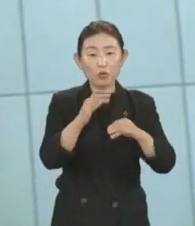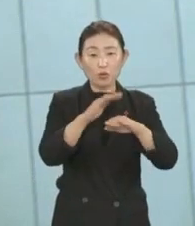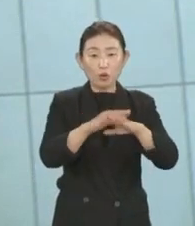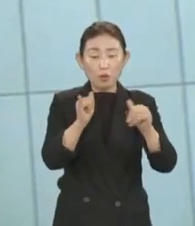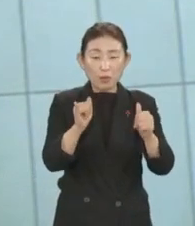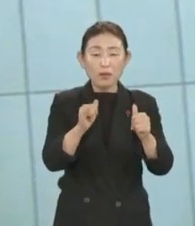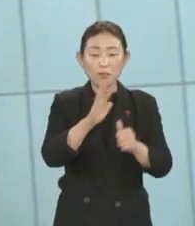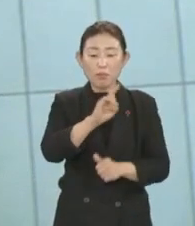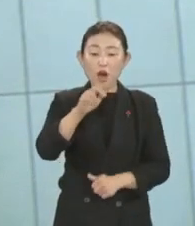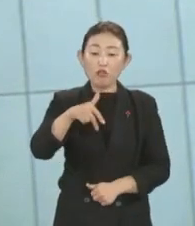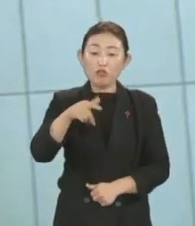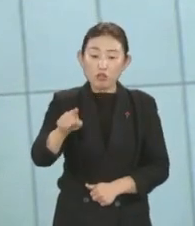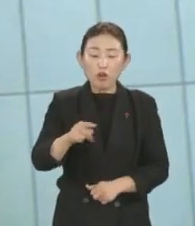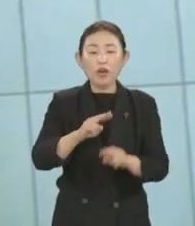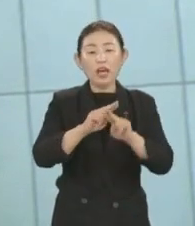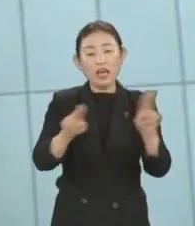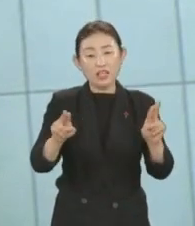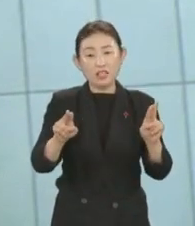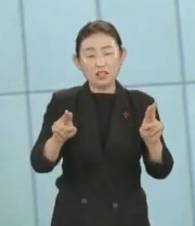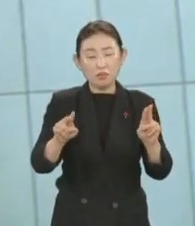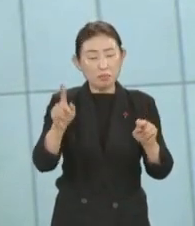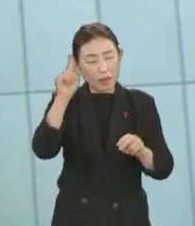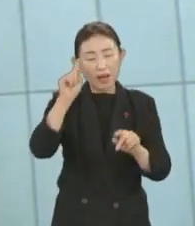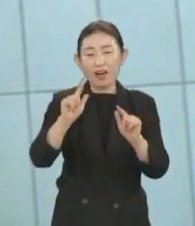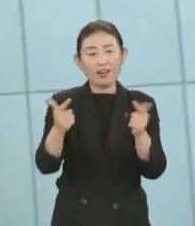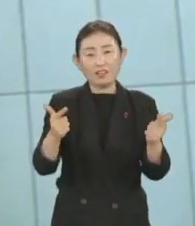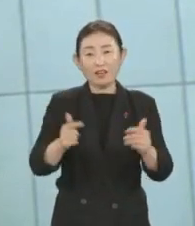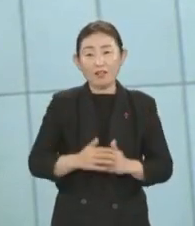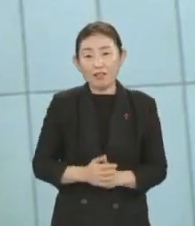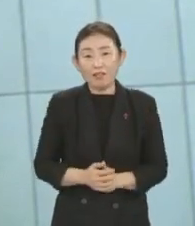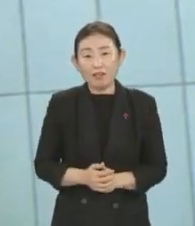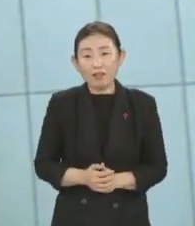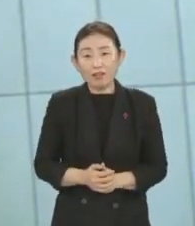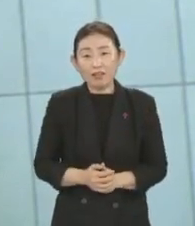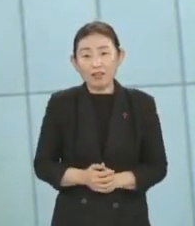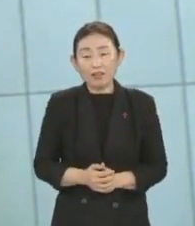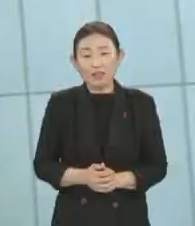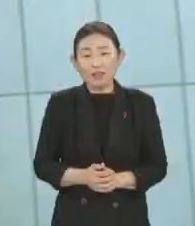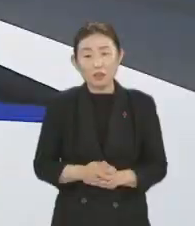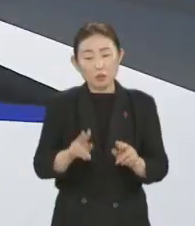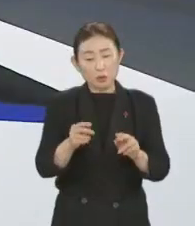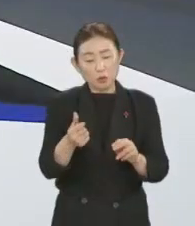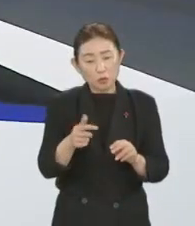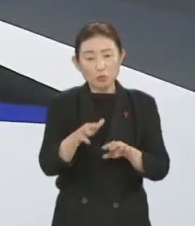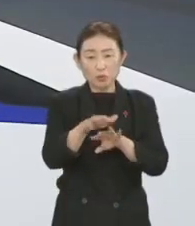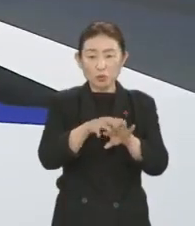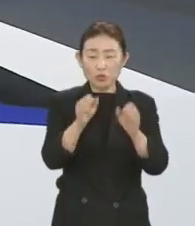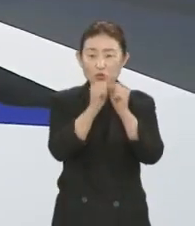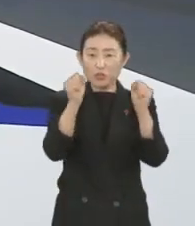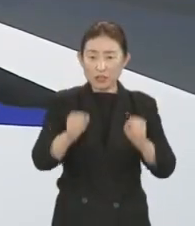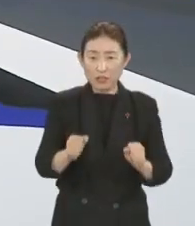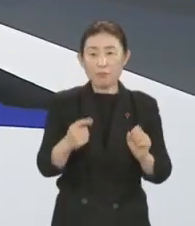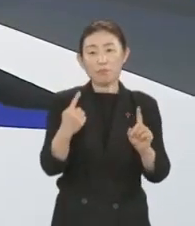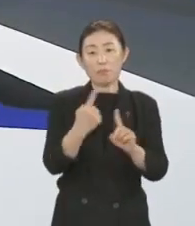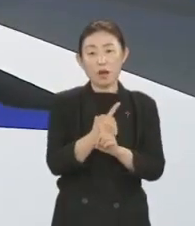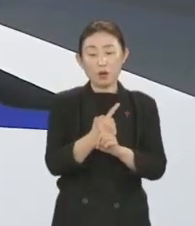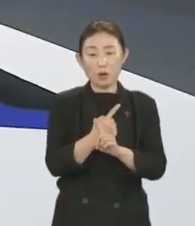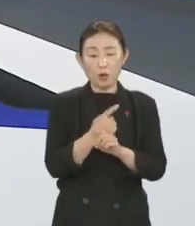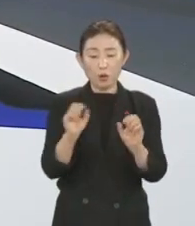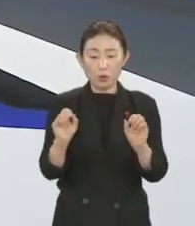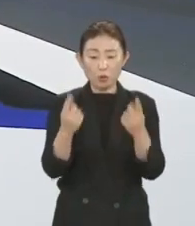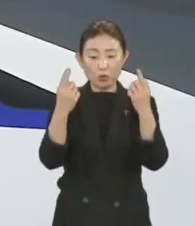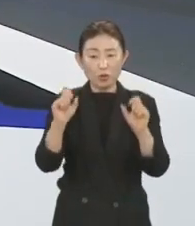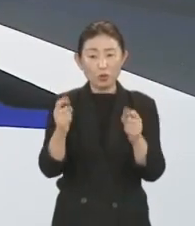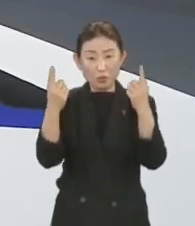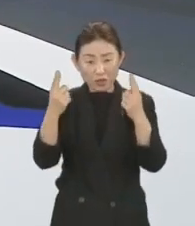그 뭐 했냐 그걸 완전히 없앤 게 아니에요. 이런 그런 시스템을 좀 구조를 좀 바꾸면서 중복이